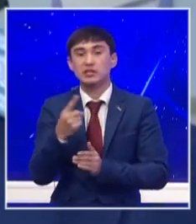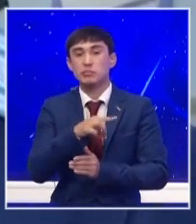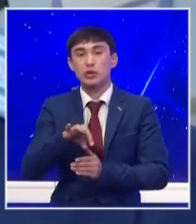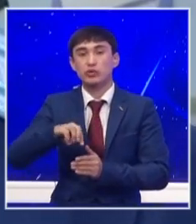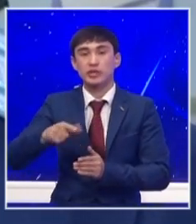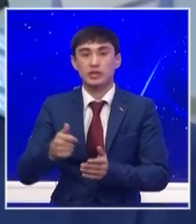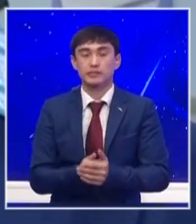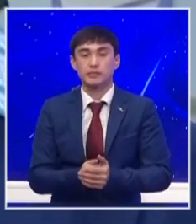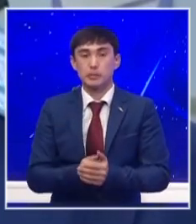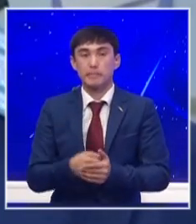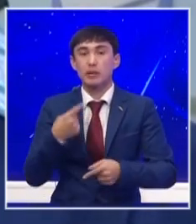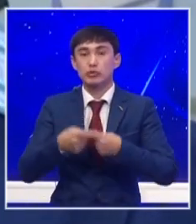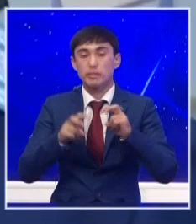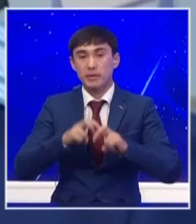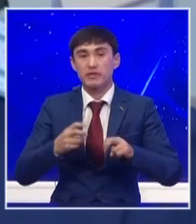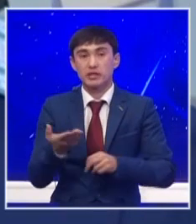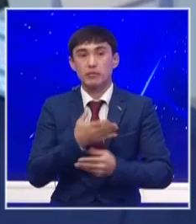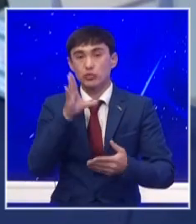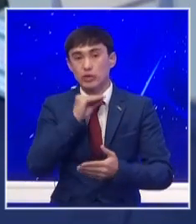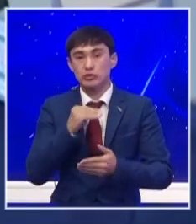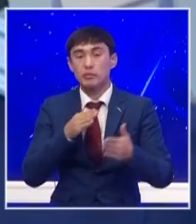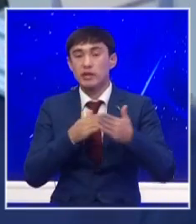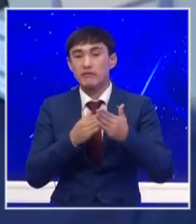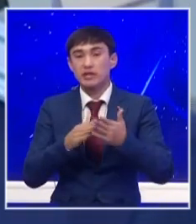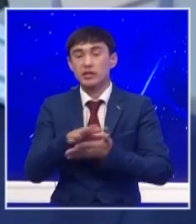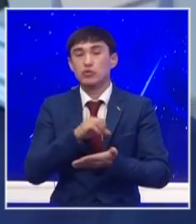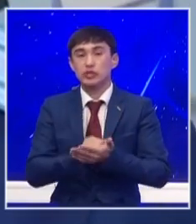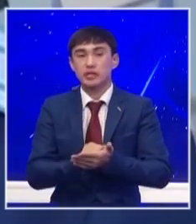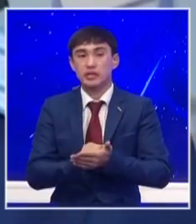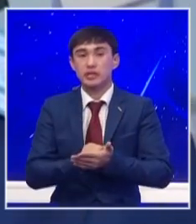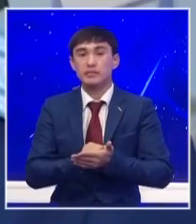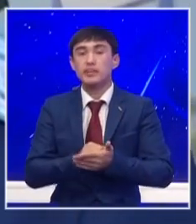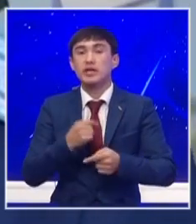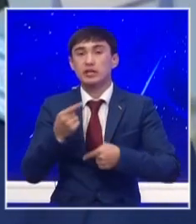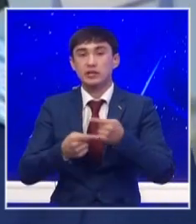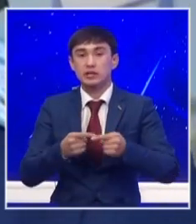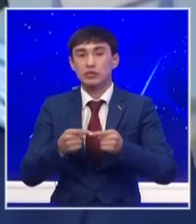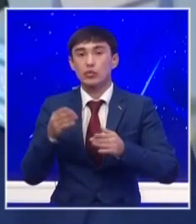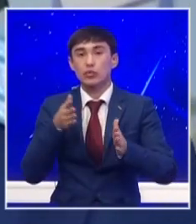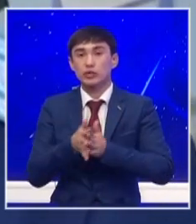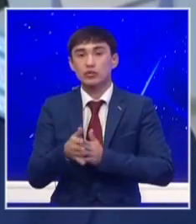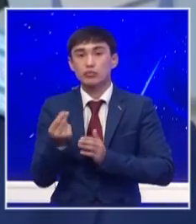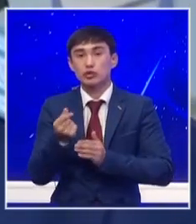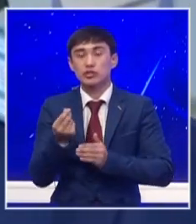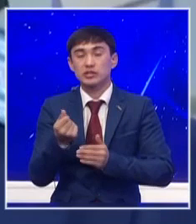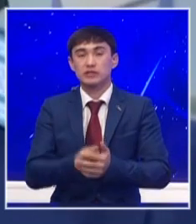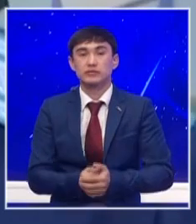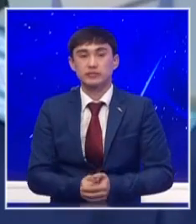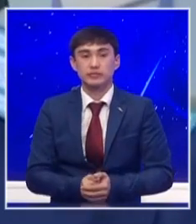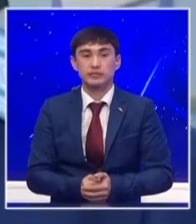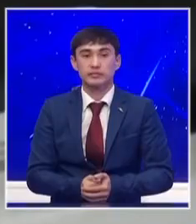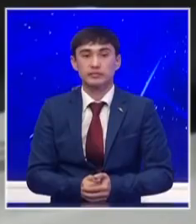млн тенге после проверки нам удалось предотвратить нарушение и безосновательно трату бюджетных средств